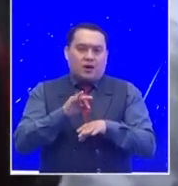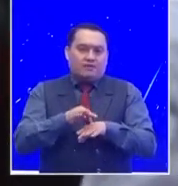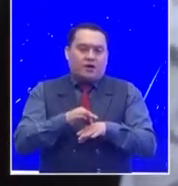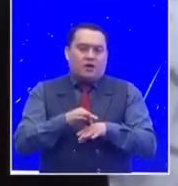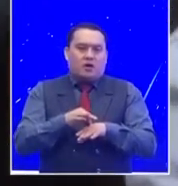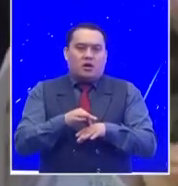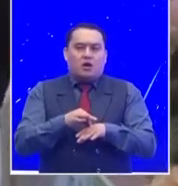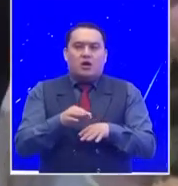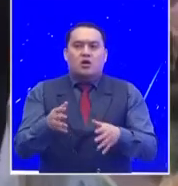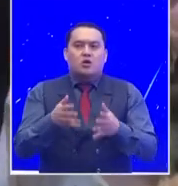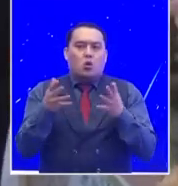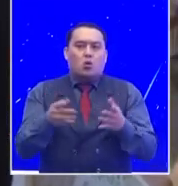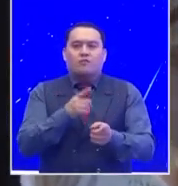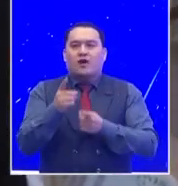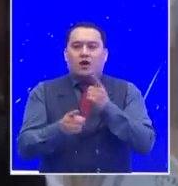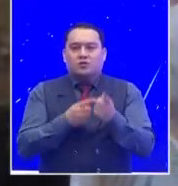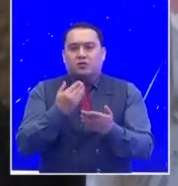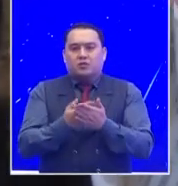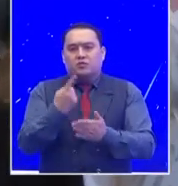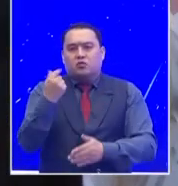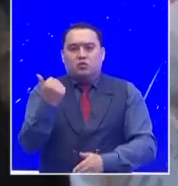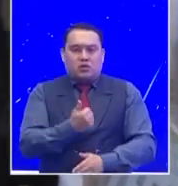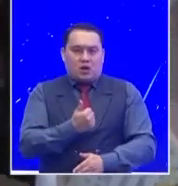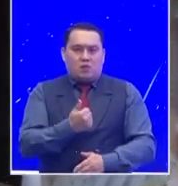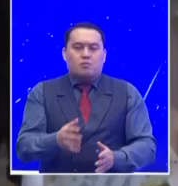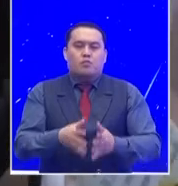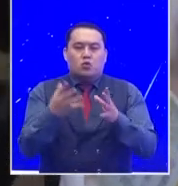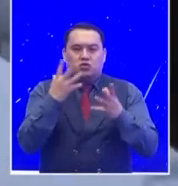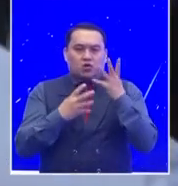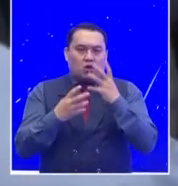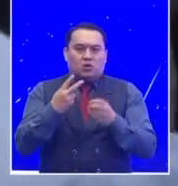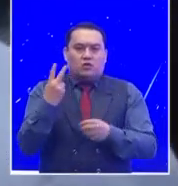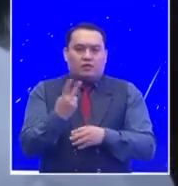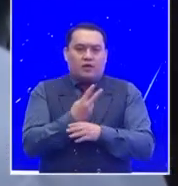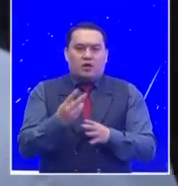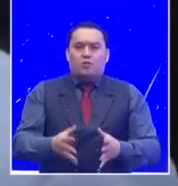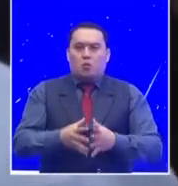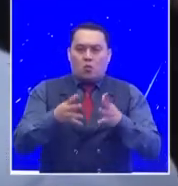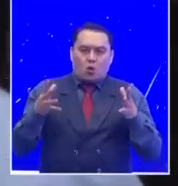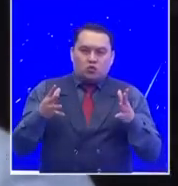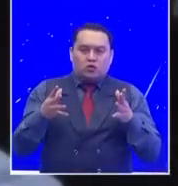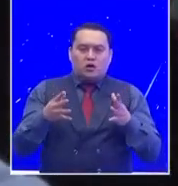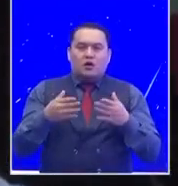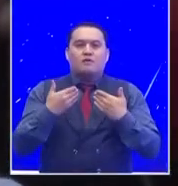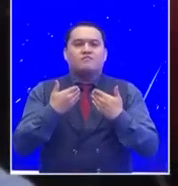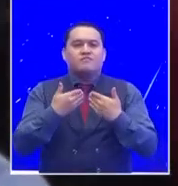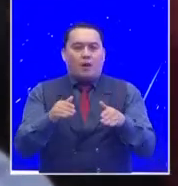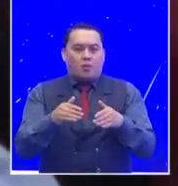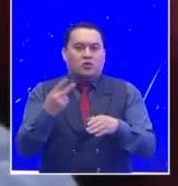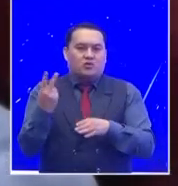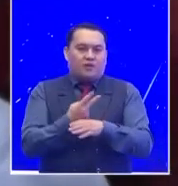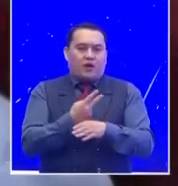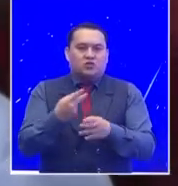Пациенты с легкими симптомами восстанавливаются примерно за неделю, с более серьезными – за две или больше. Перед выпиской у пациента дважды